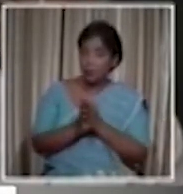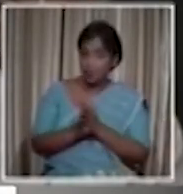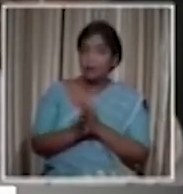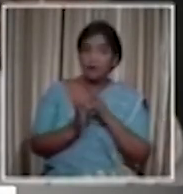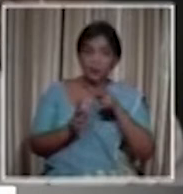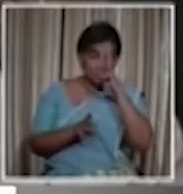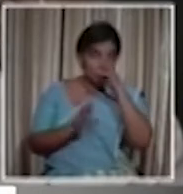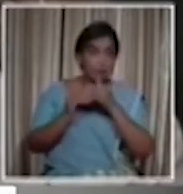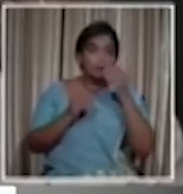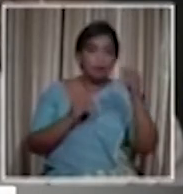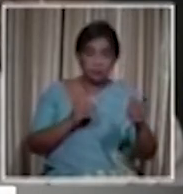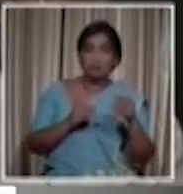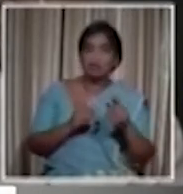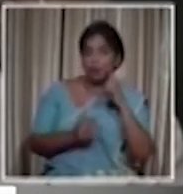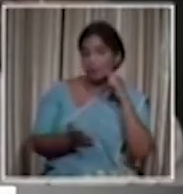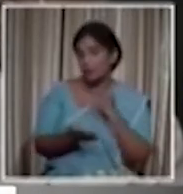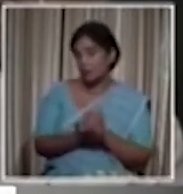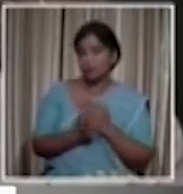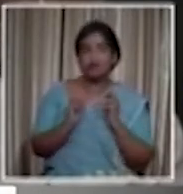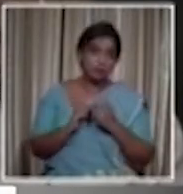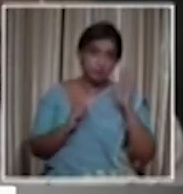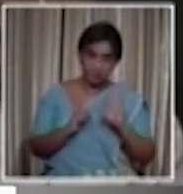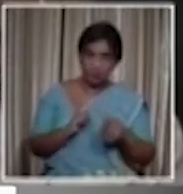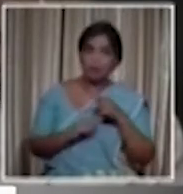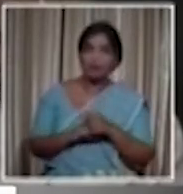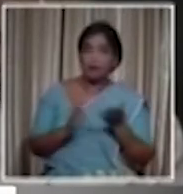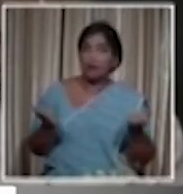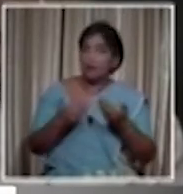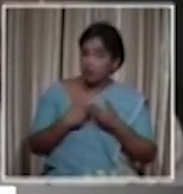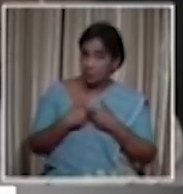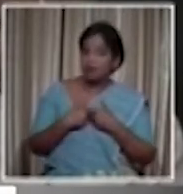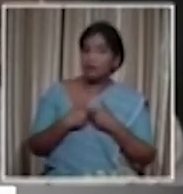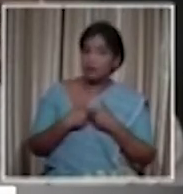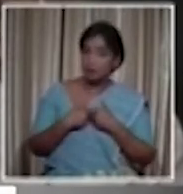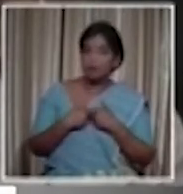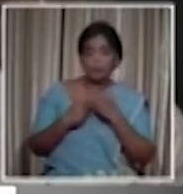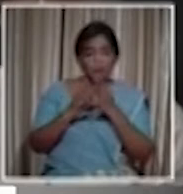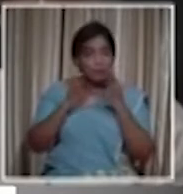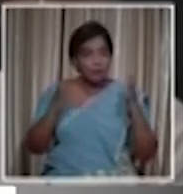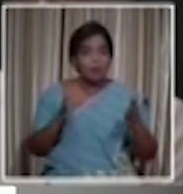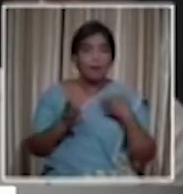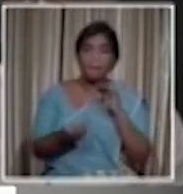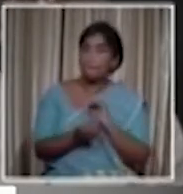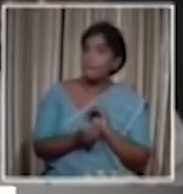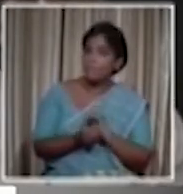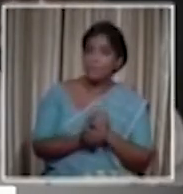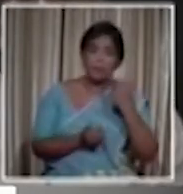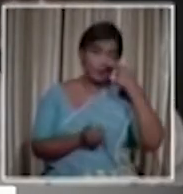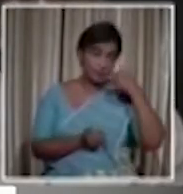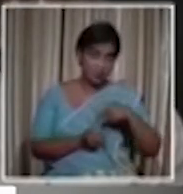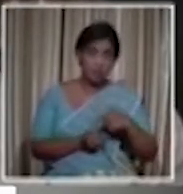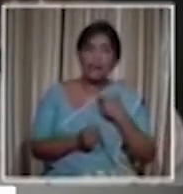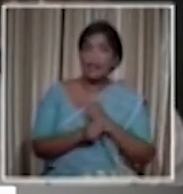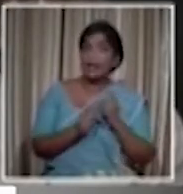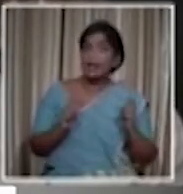සති 3ට අපට ඉතාමත් දුෂ්කර කාල සීමාවක් වෙනවා අප සියලු දෙනාම හැකිතාක් අර පරිස්සමින් ඉන්ධන සහ